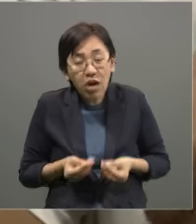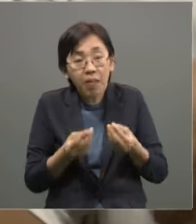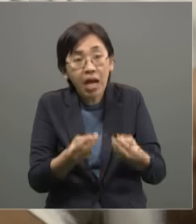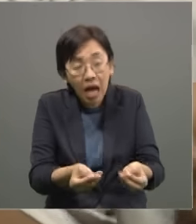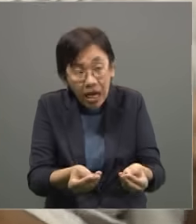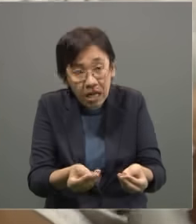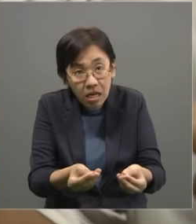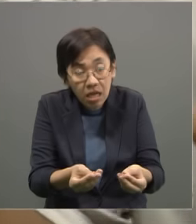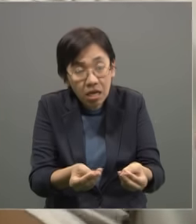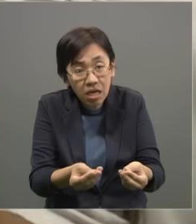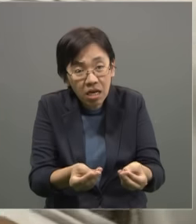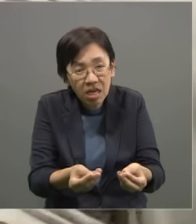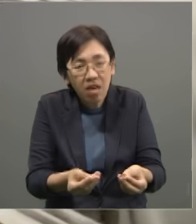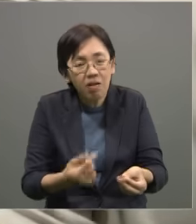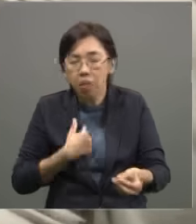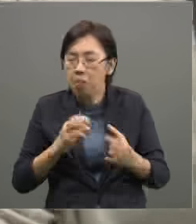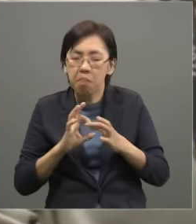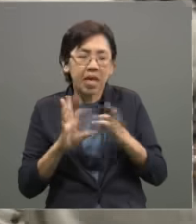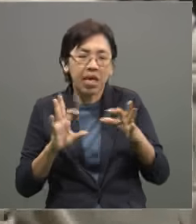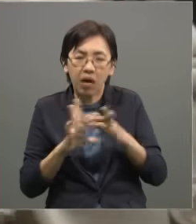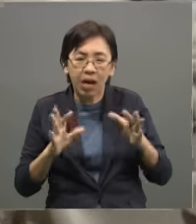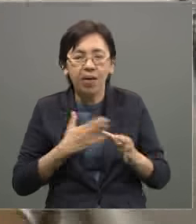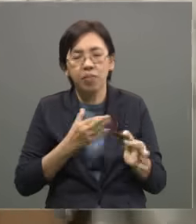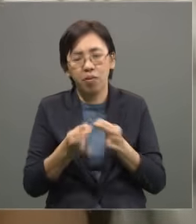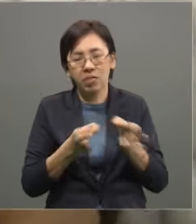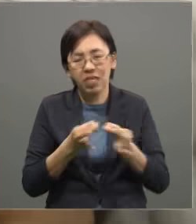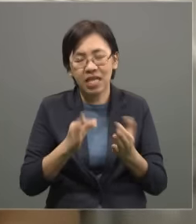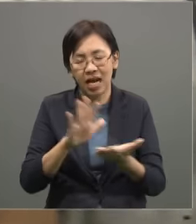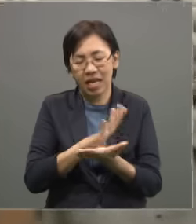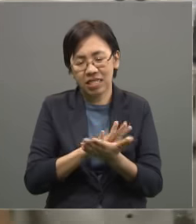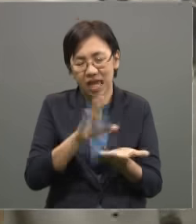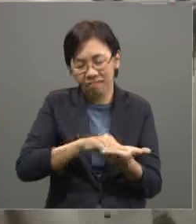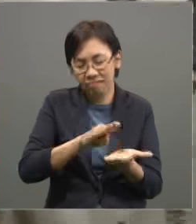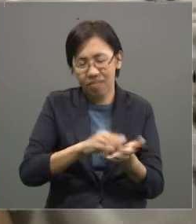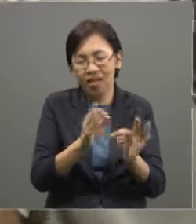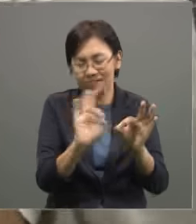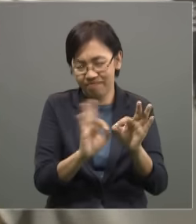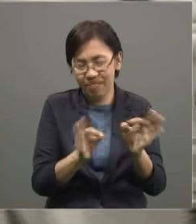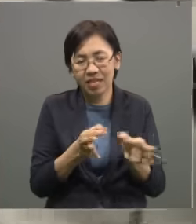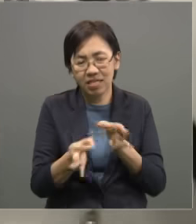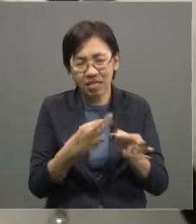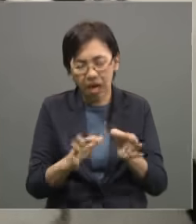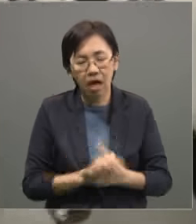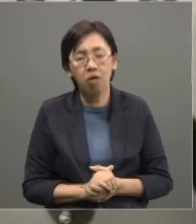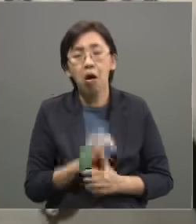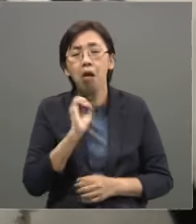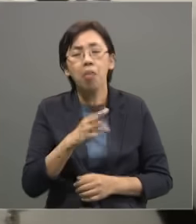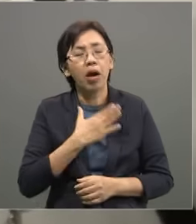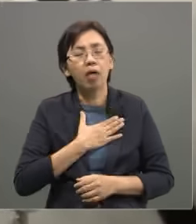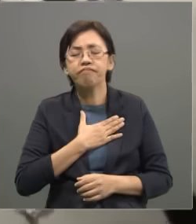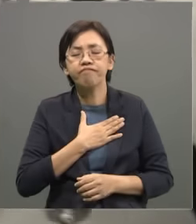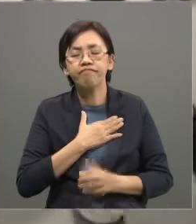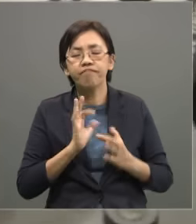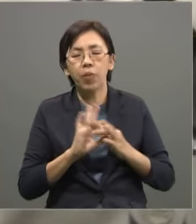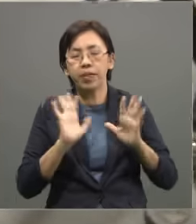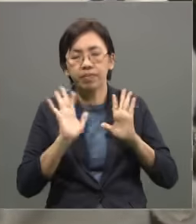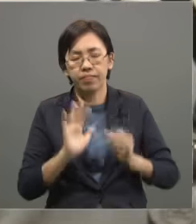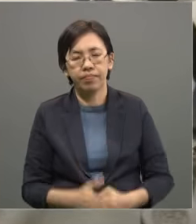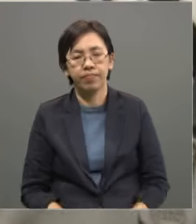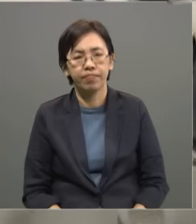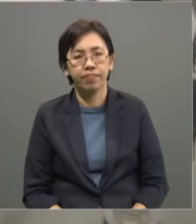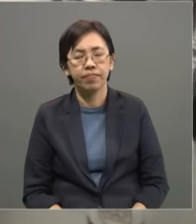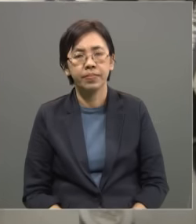ไม่ครับอ๋อไม่เกี่ยวครับไม่เกี่ยวเลยครับผมชี้แจงอยู่ในเอกสารหมดแล้ว เรายืนยันว่าย ืนยันครับยืนยันครับ เราได้ติดต่อรู้จักกับคุณเอกลัก